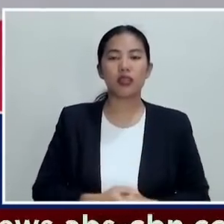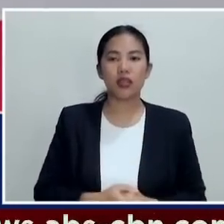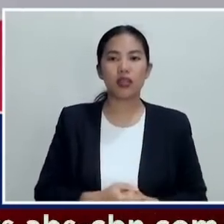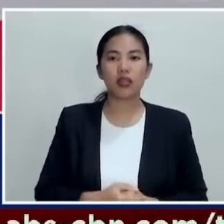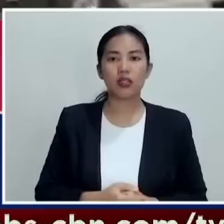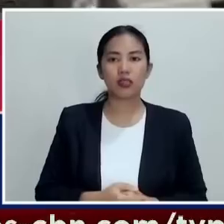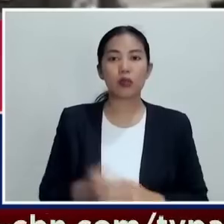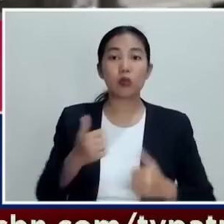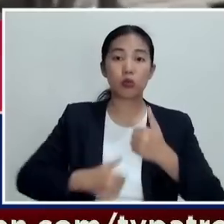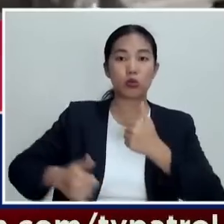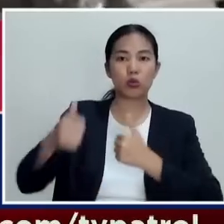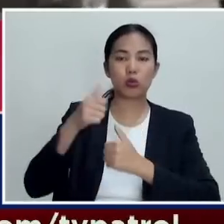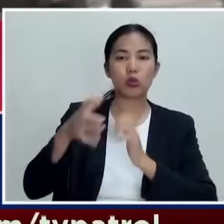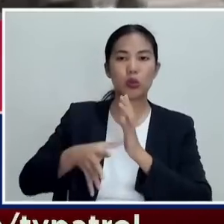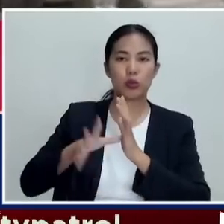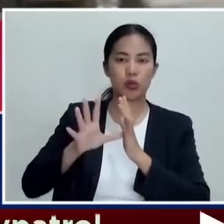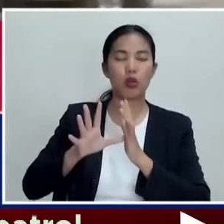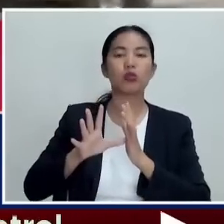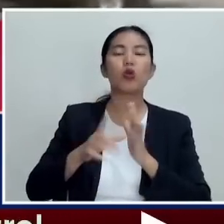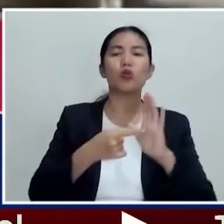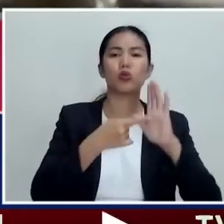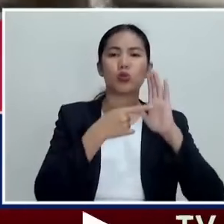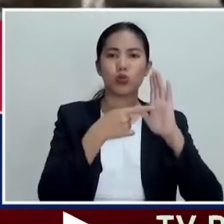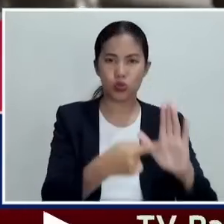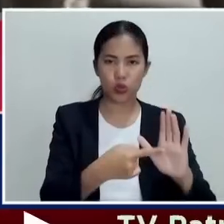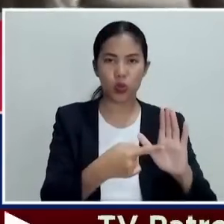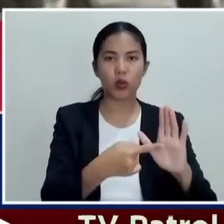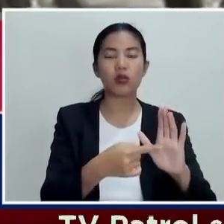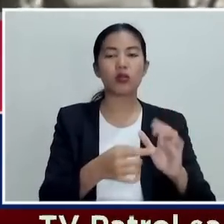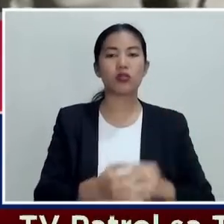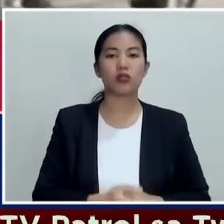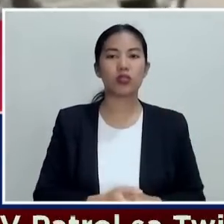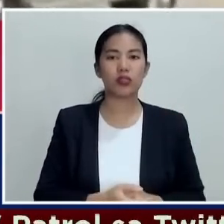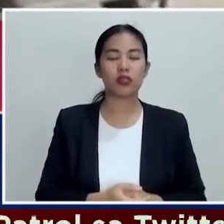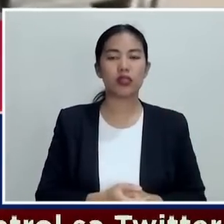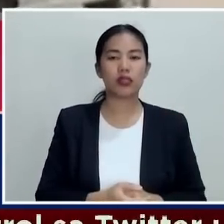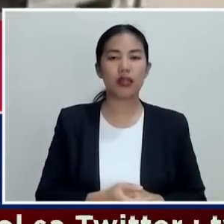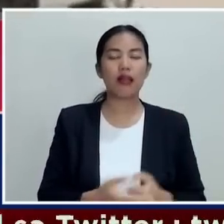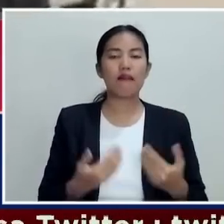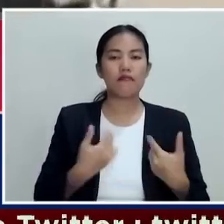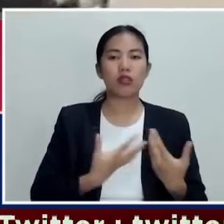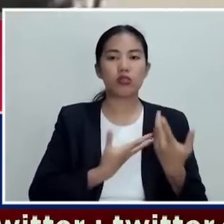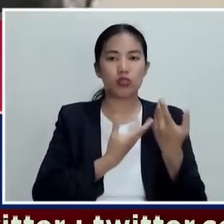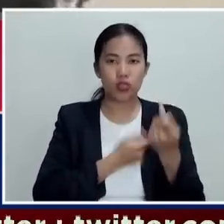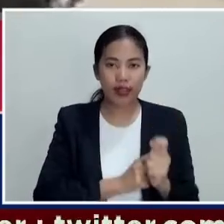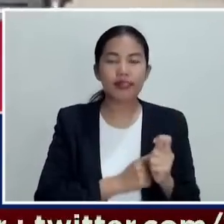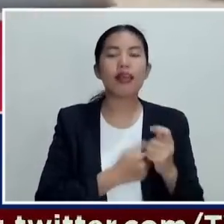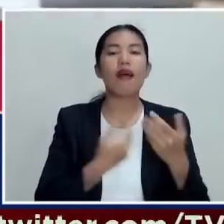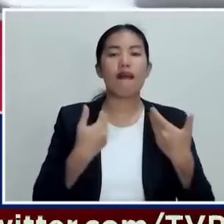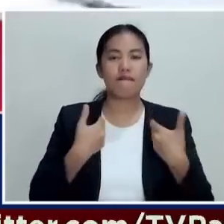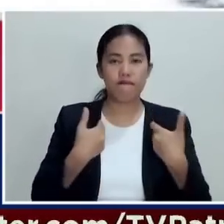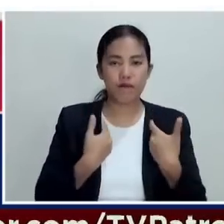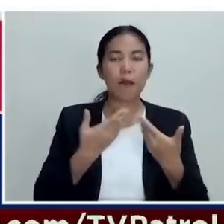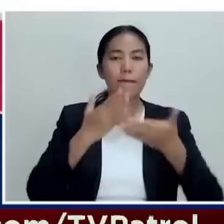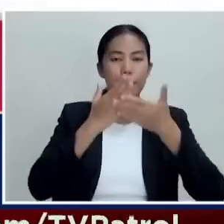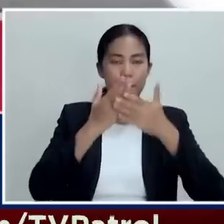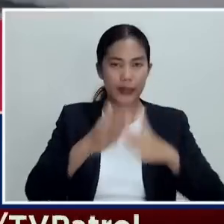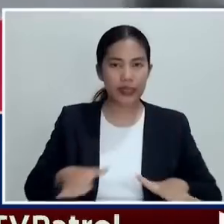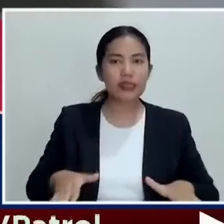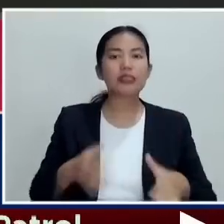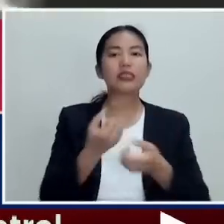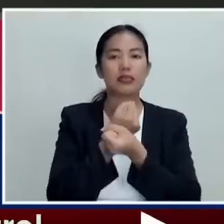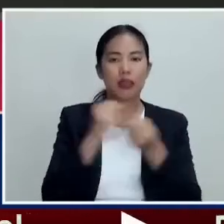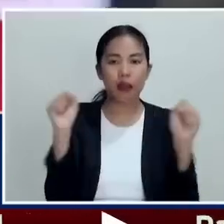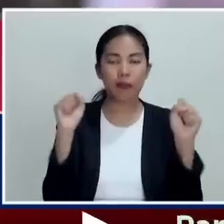City, ay pagpapakita ng ating pong pagtitiwala sa katahimikan ng lugar. Nangangahulugan din po na nagtitiwala kami